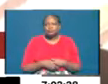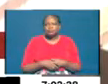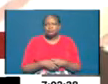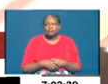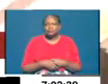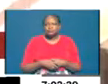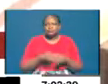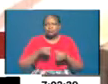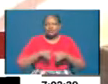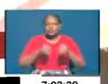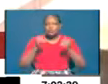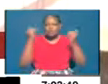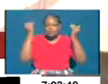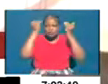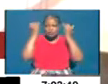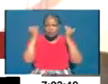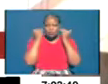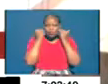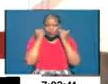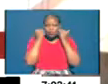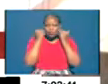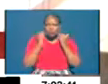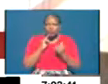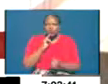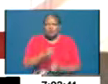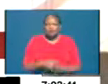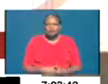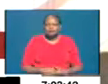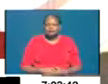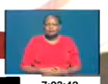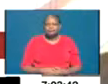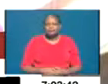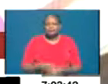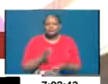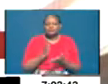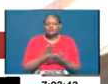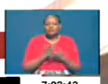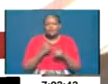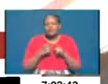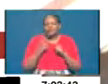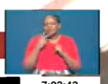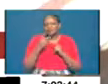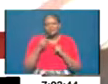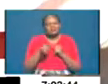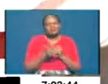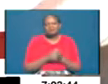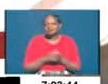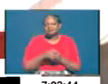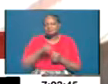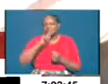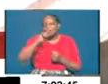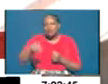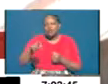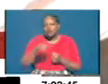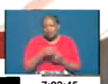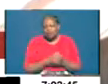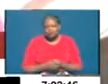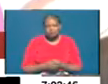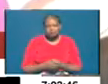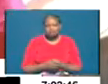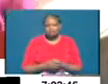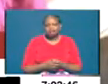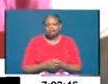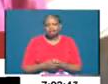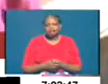order, kulikuwa na makosa ambayo tunaona ni tendo ya kukosa ubinadamu, kukosa utu,